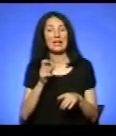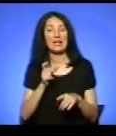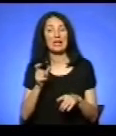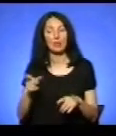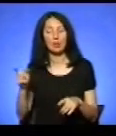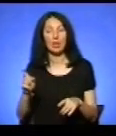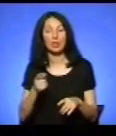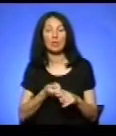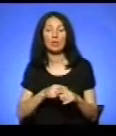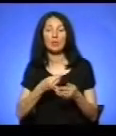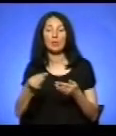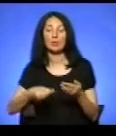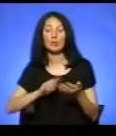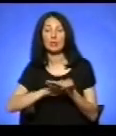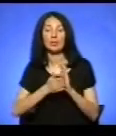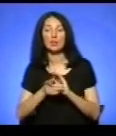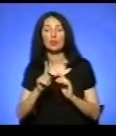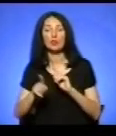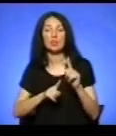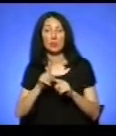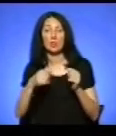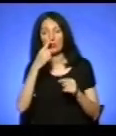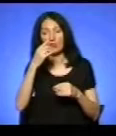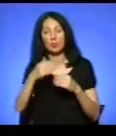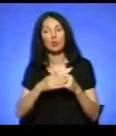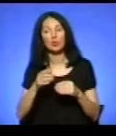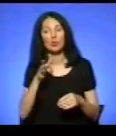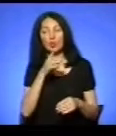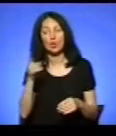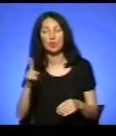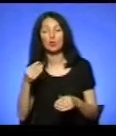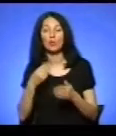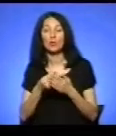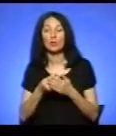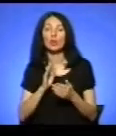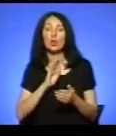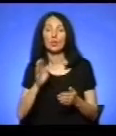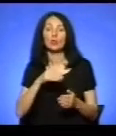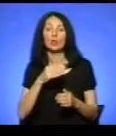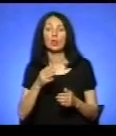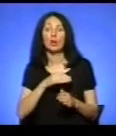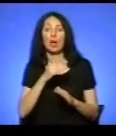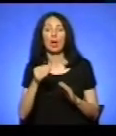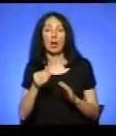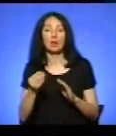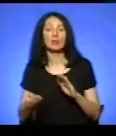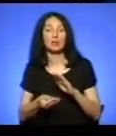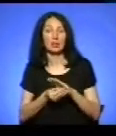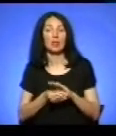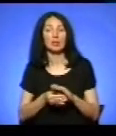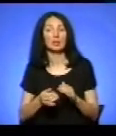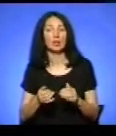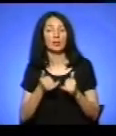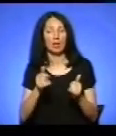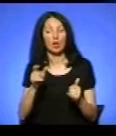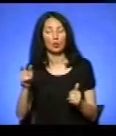щось зміниться от уже в найближчому часі. Що фінансування реально буде під них закладено. Яка умова того,